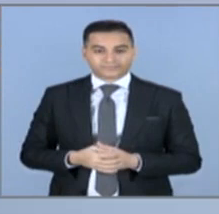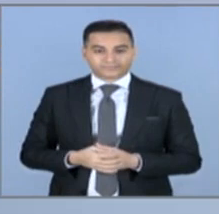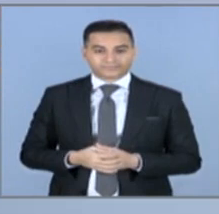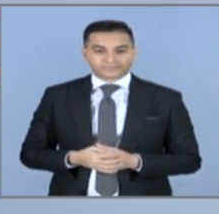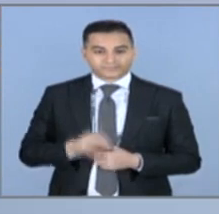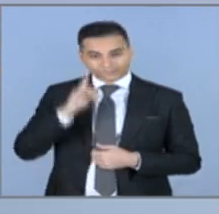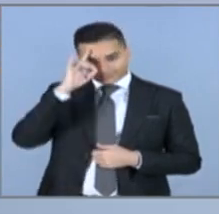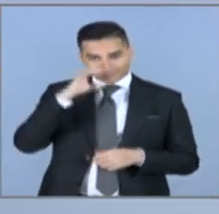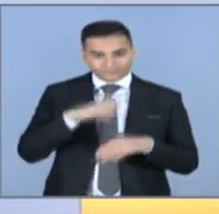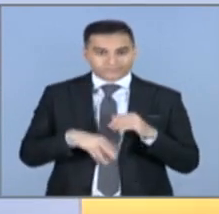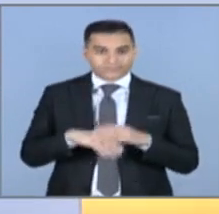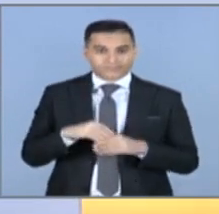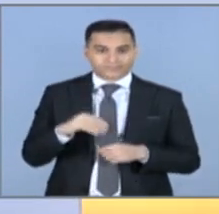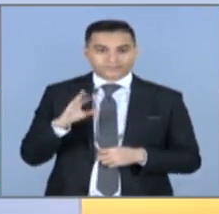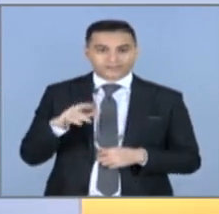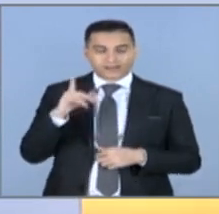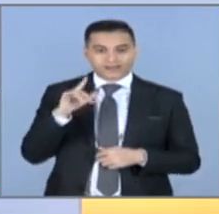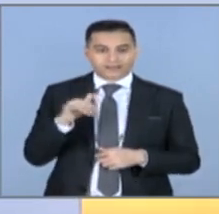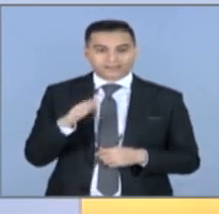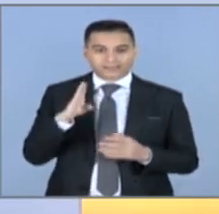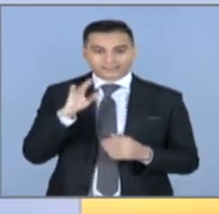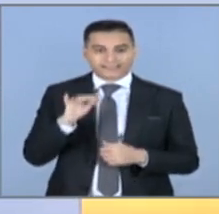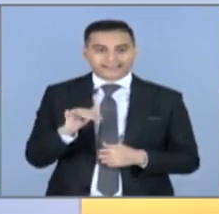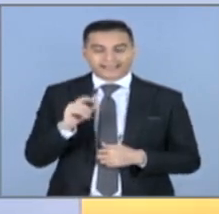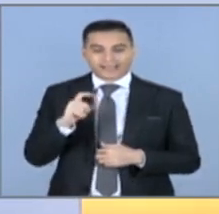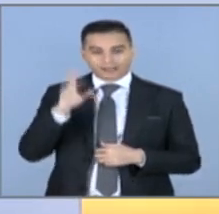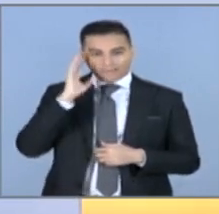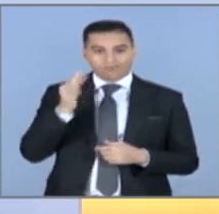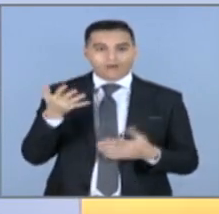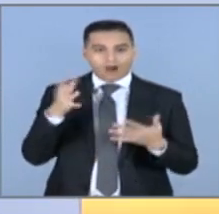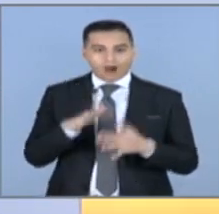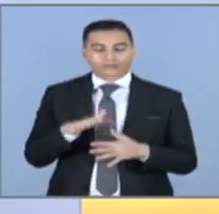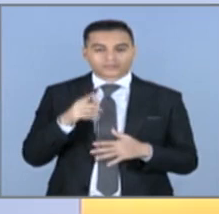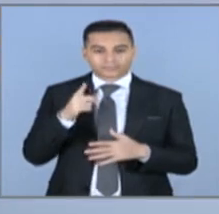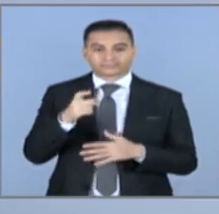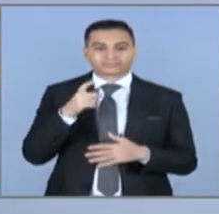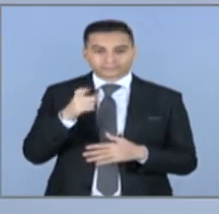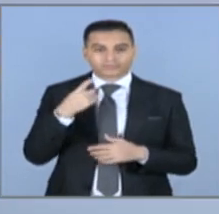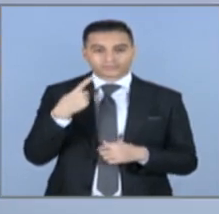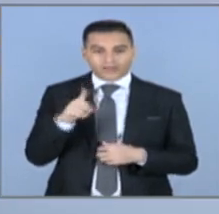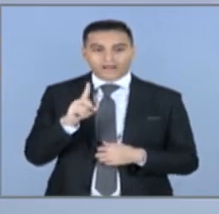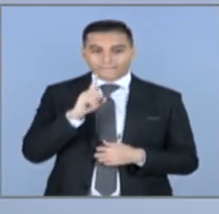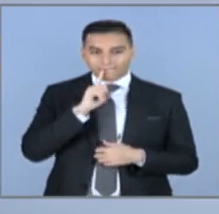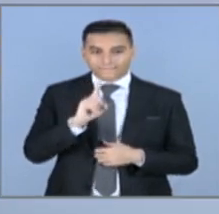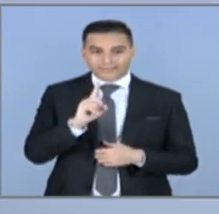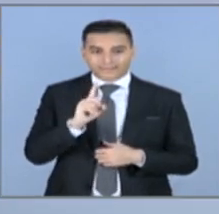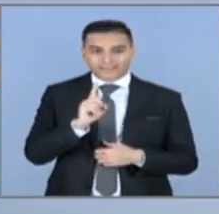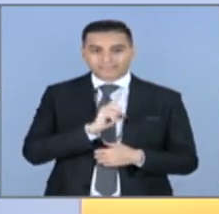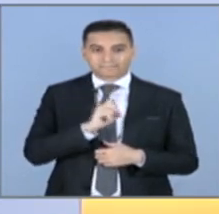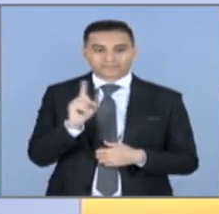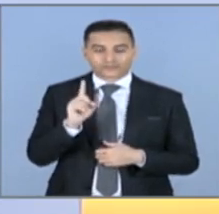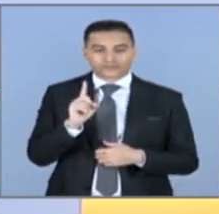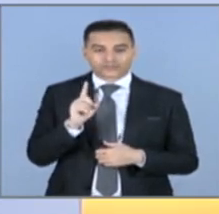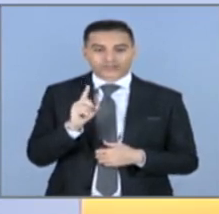أخم مين؟ هاري كين. هو هاري كين أكتر واحد سجل من ضربات الجزاء فعلاً،